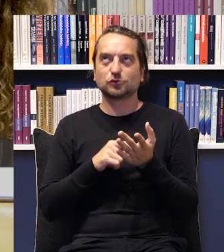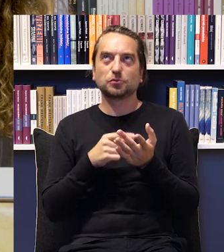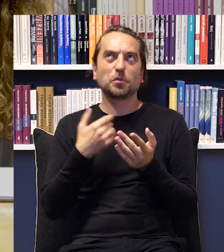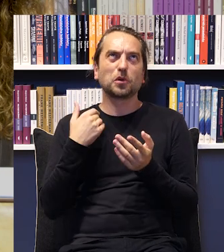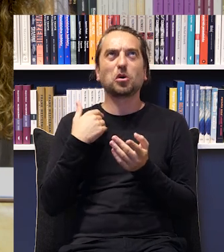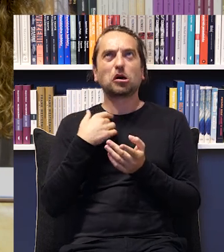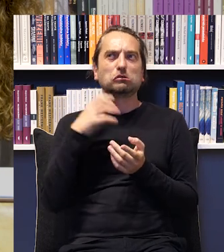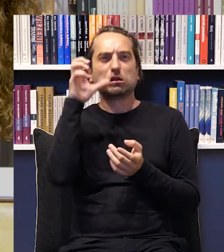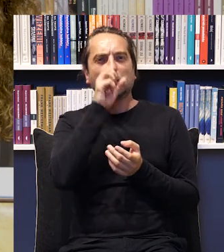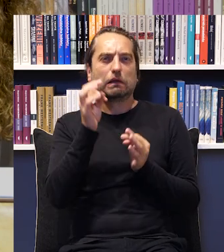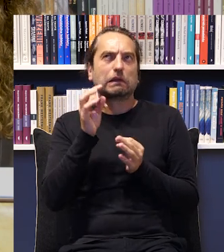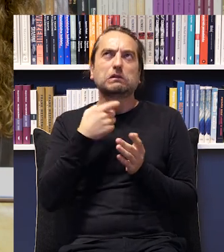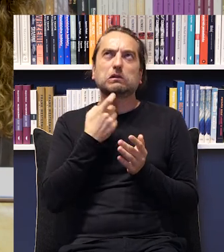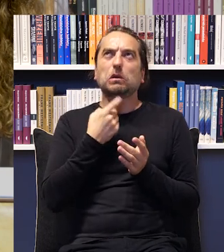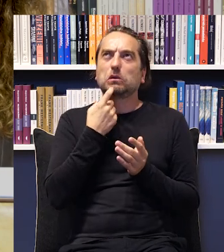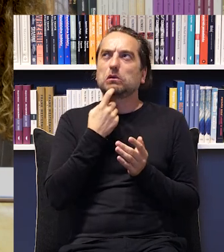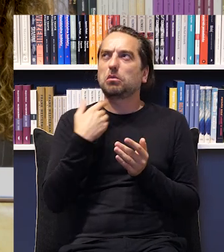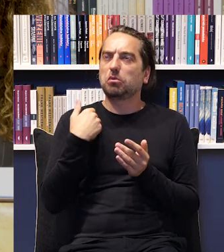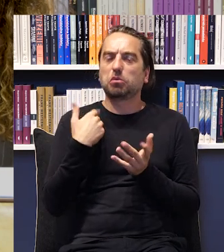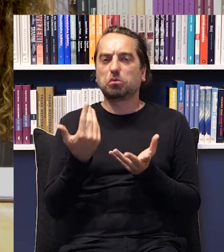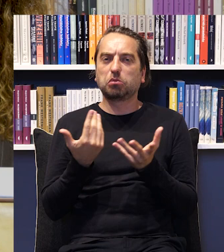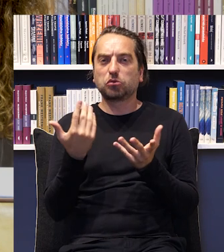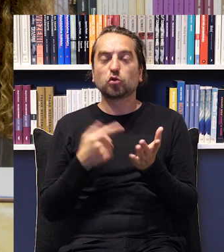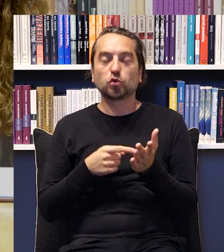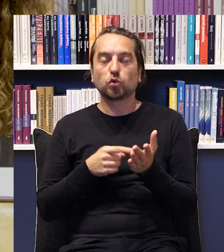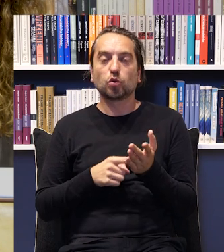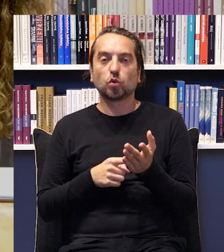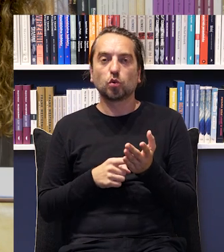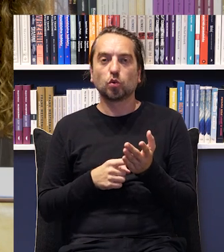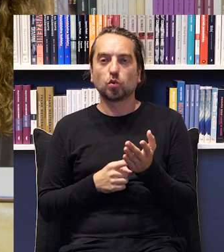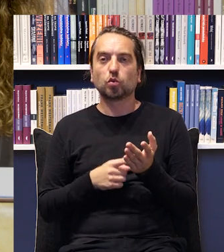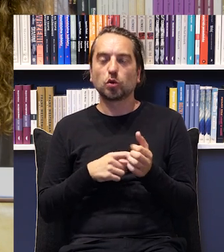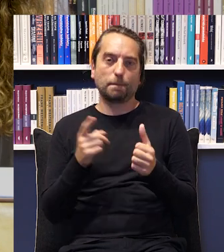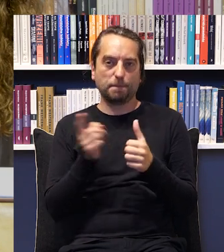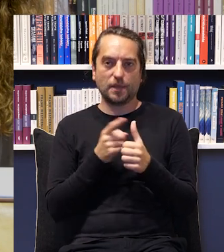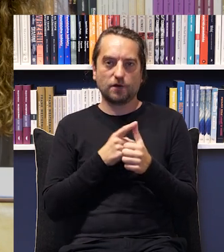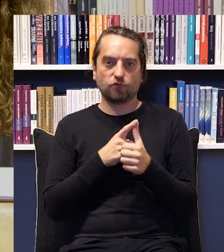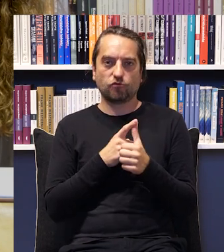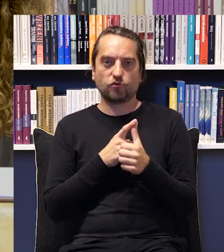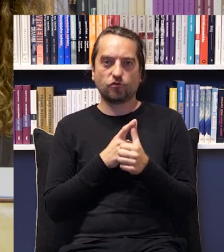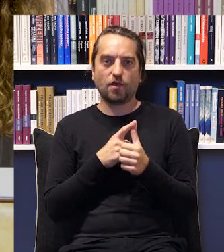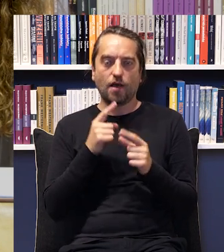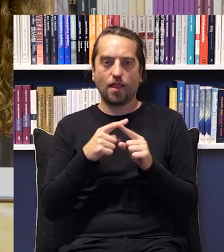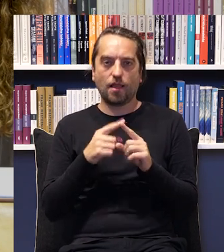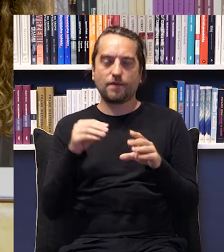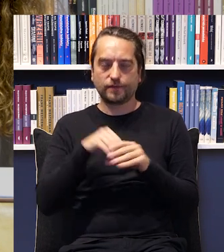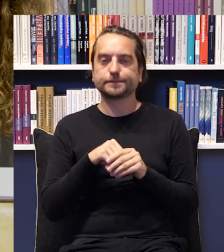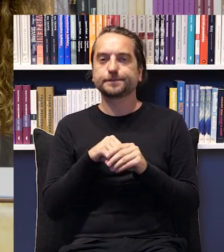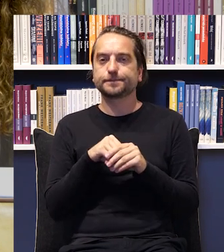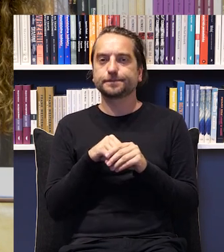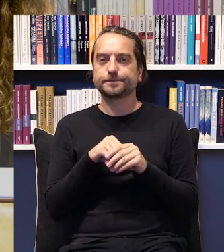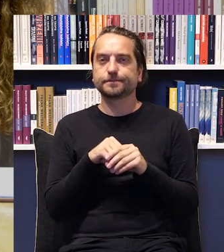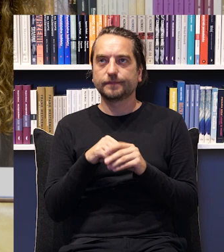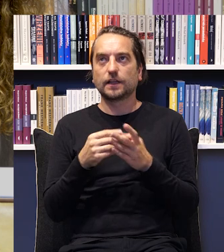było. Ale w każdym razie tak, więc to było jakby jedna właśnie z jakichś takich pierwszych rzeczy, które gdzieś tam